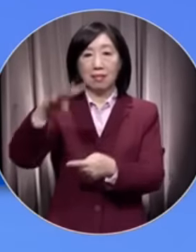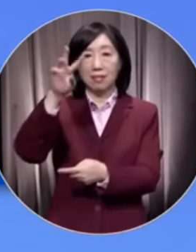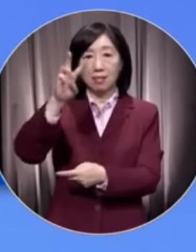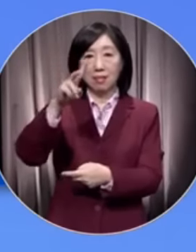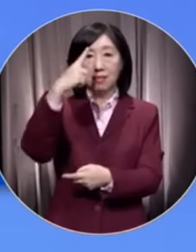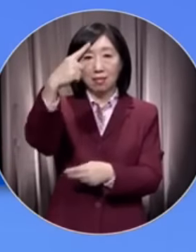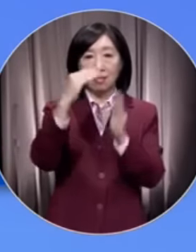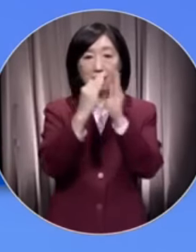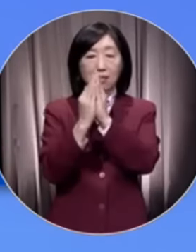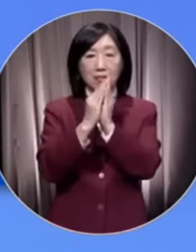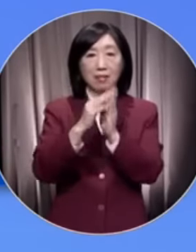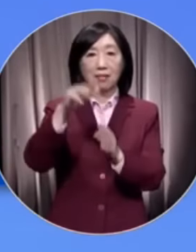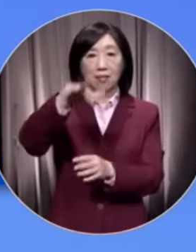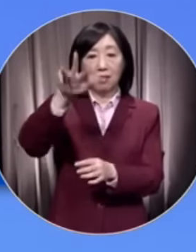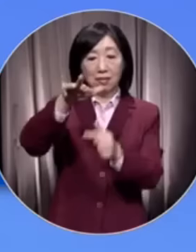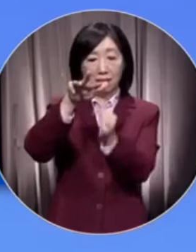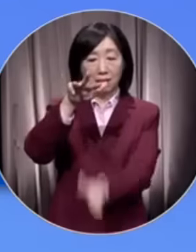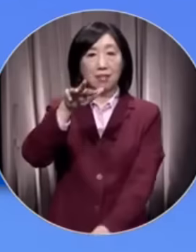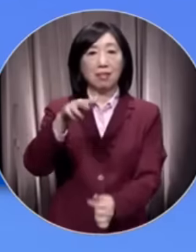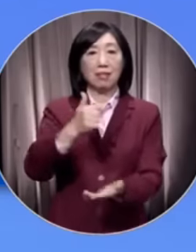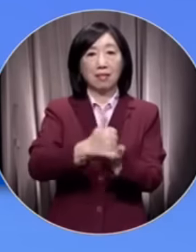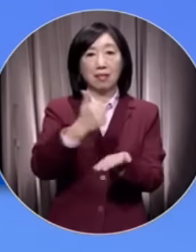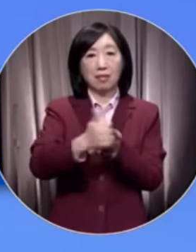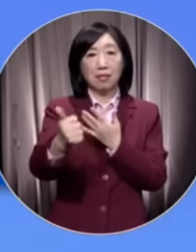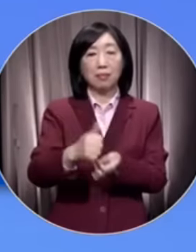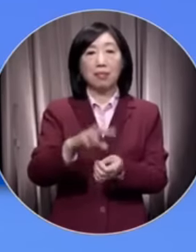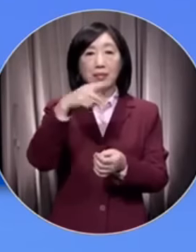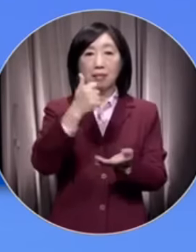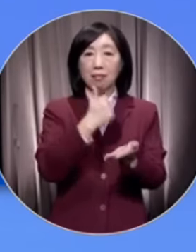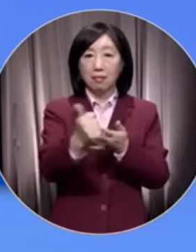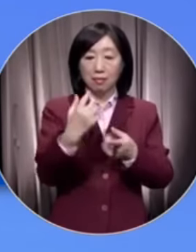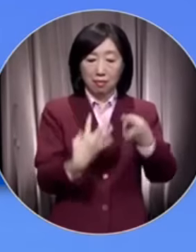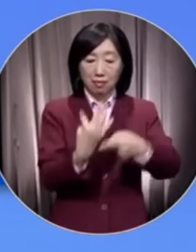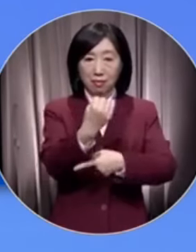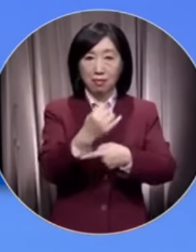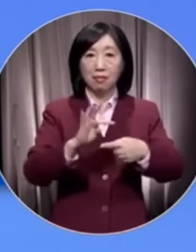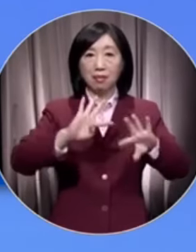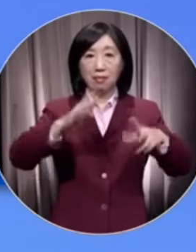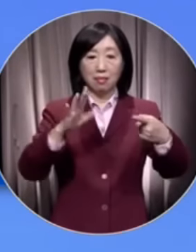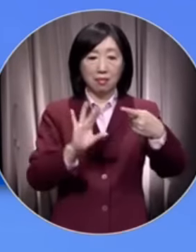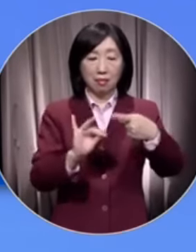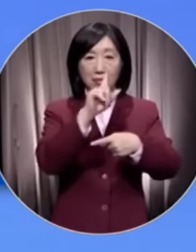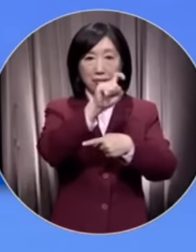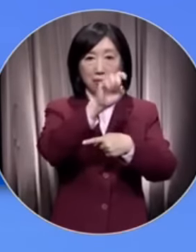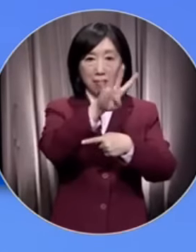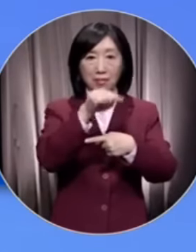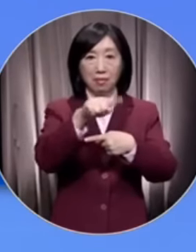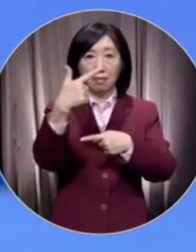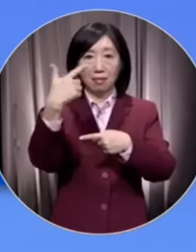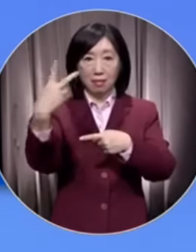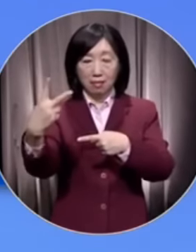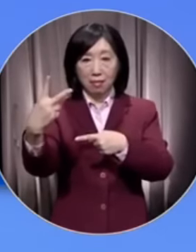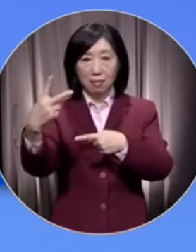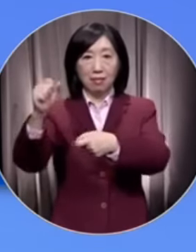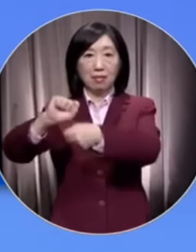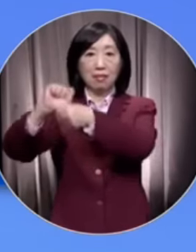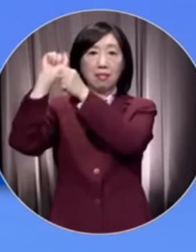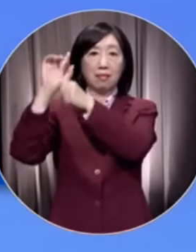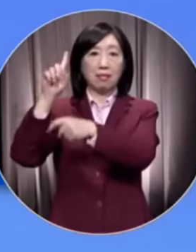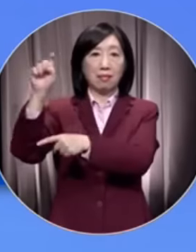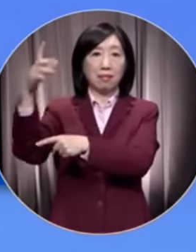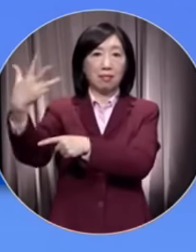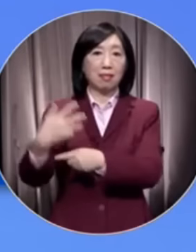为1兆8000亿，同时出口的比例的比重将由14.62%升到